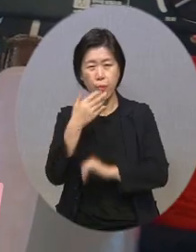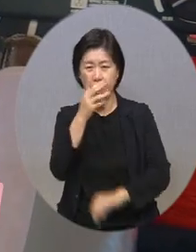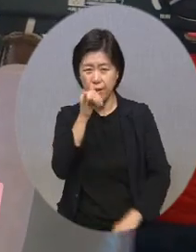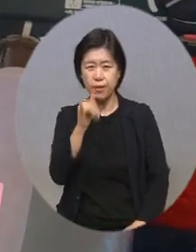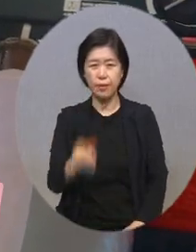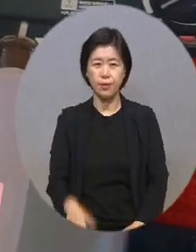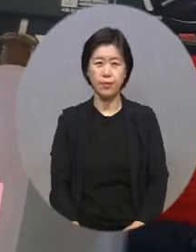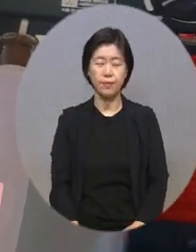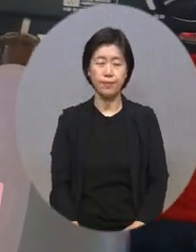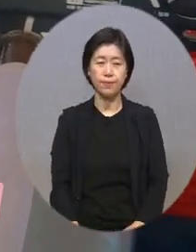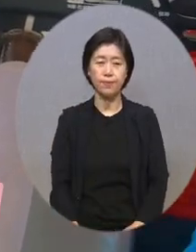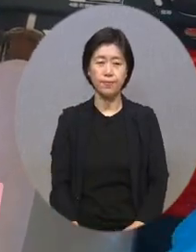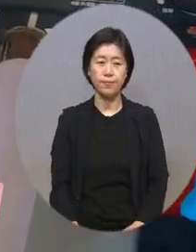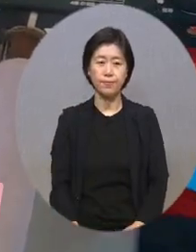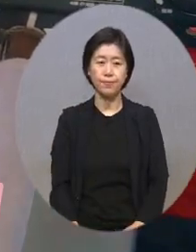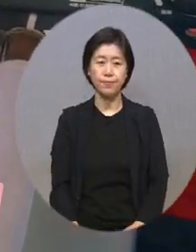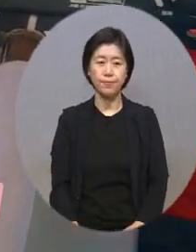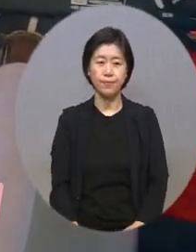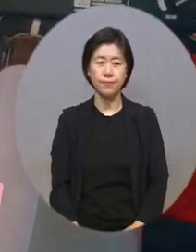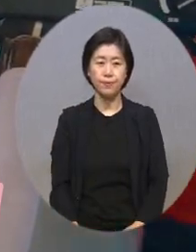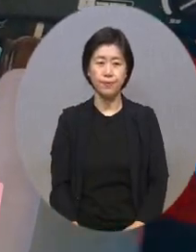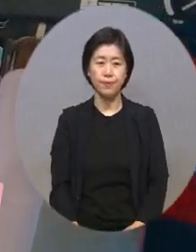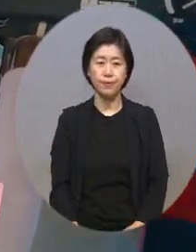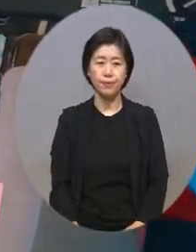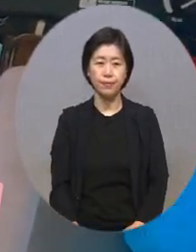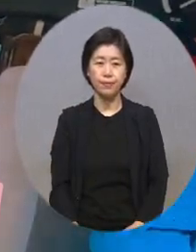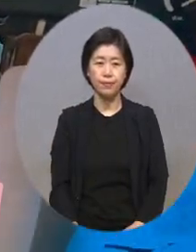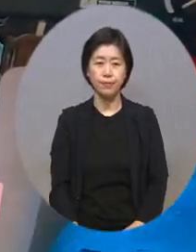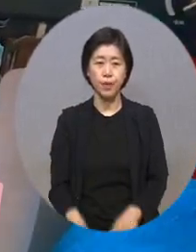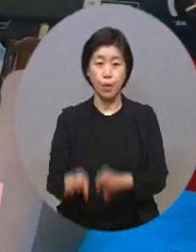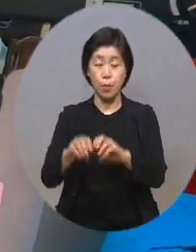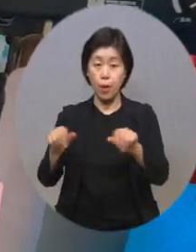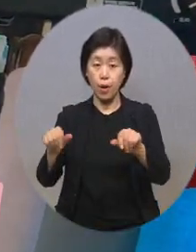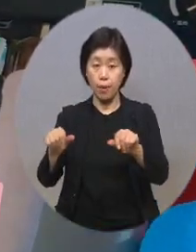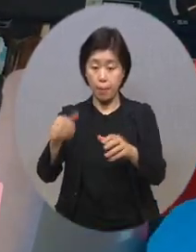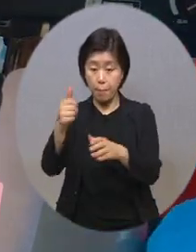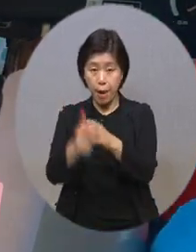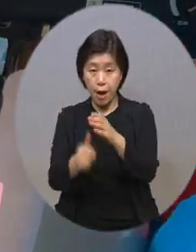아, 공을? 헤드나 공을. 그럼 볼에 있으면 진짜